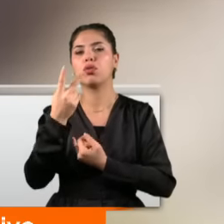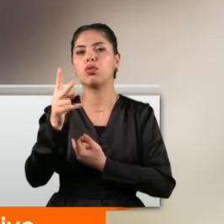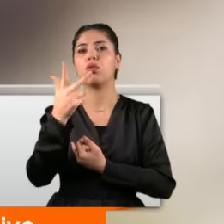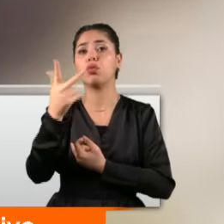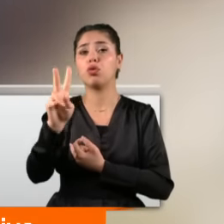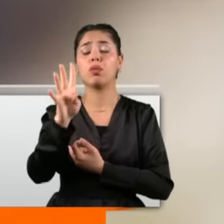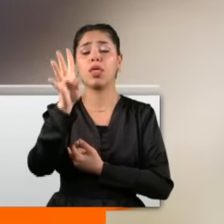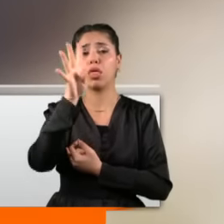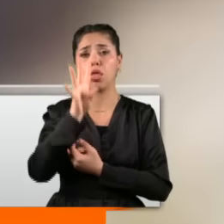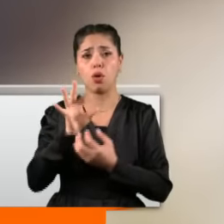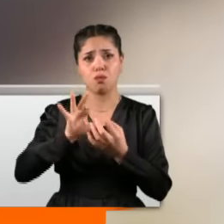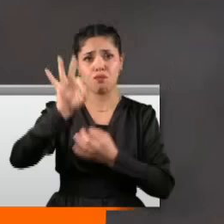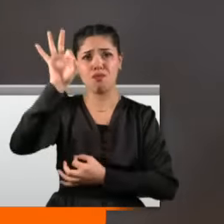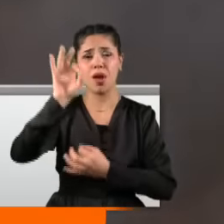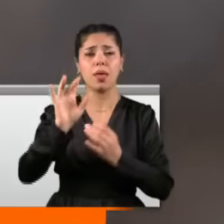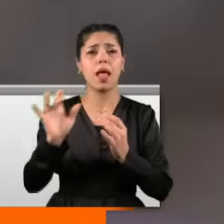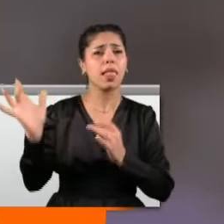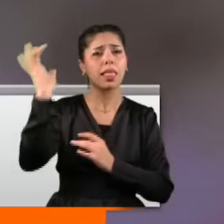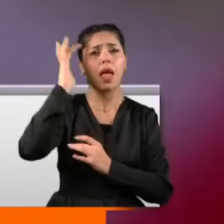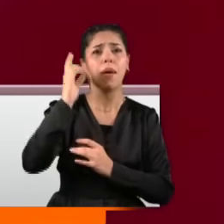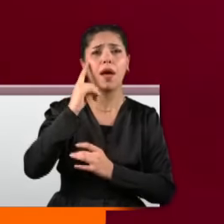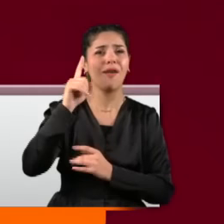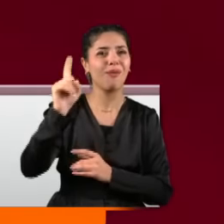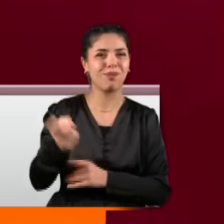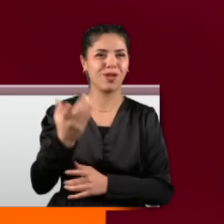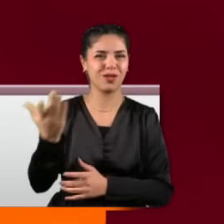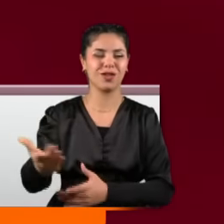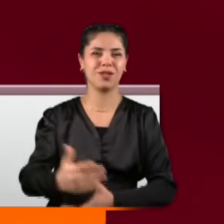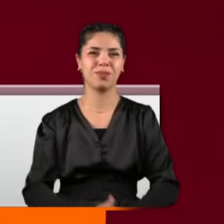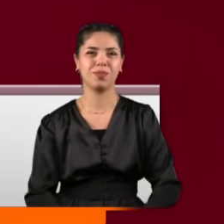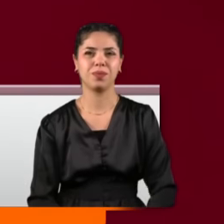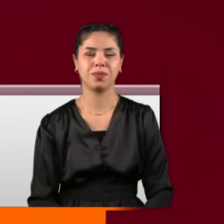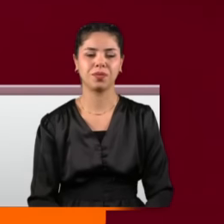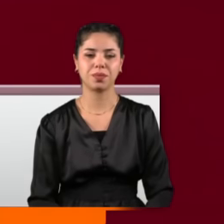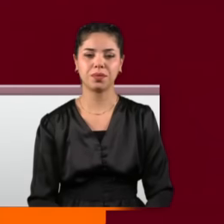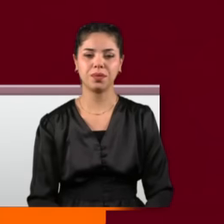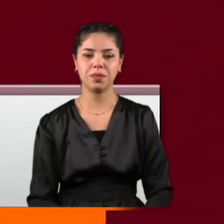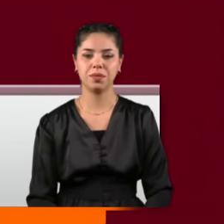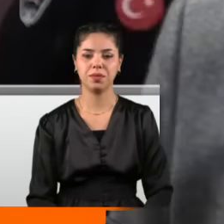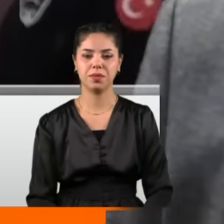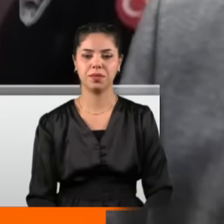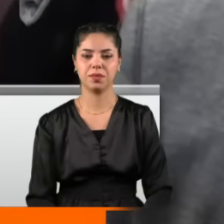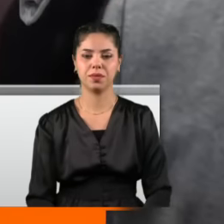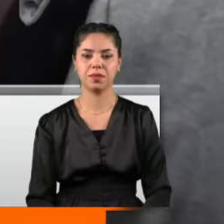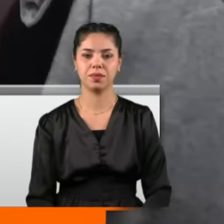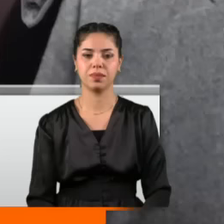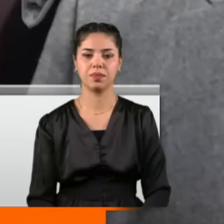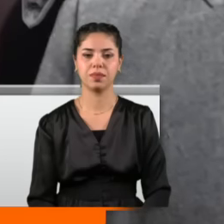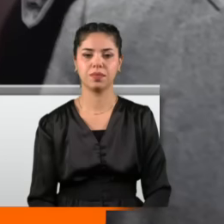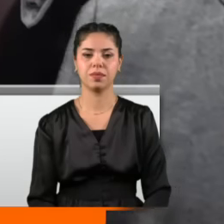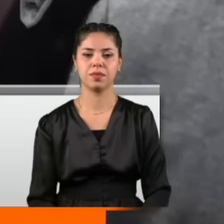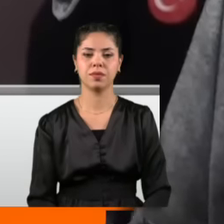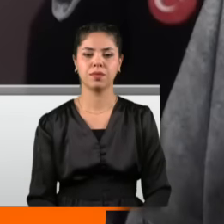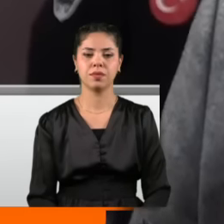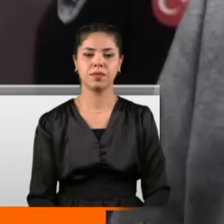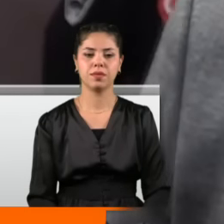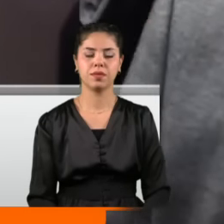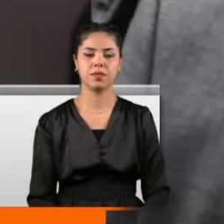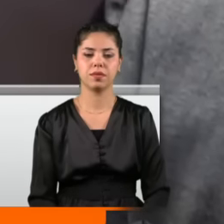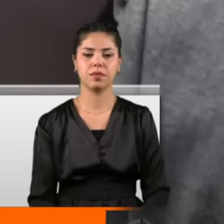metre yükseklikte ulaşıldı. Bulduk onları. Sağ ol. Parmağını gösterdiniz. O alanda sıkışıp kalmışlar.